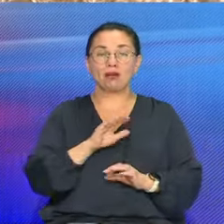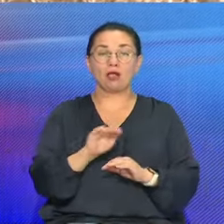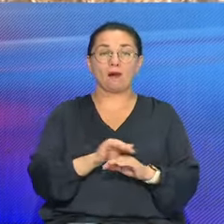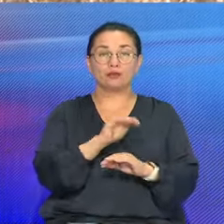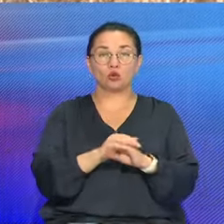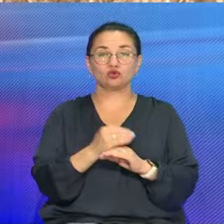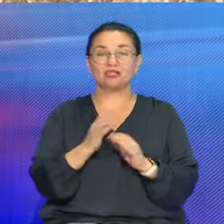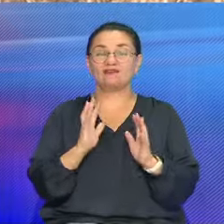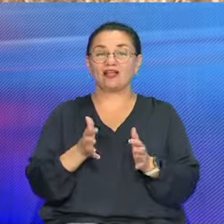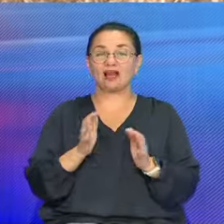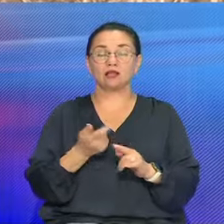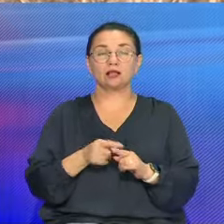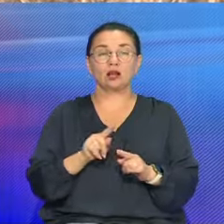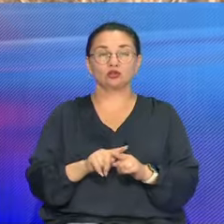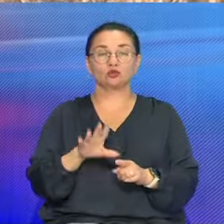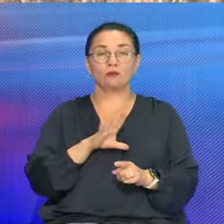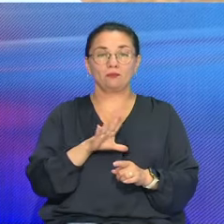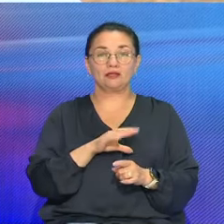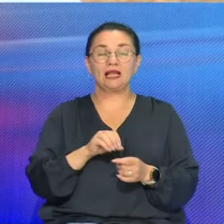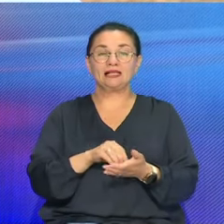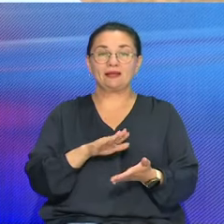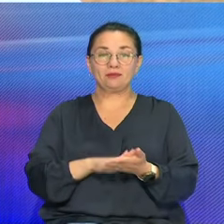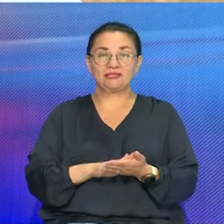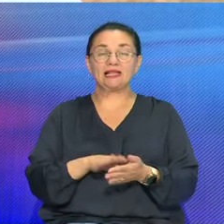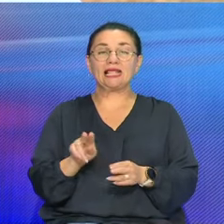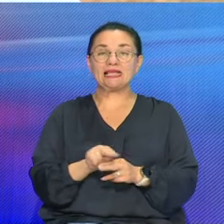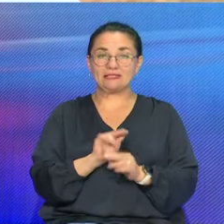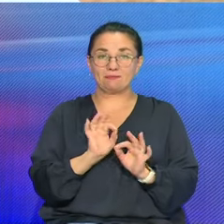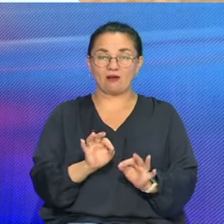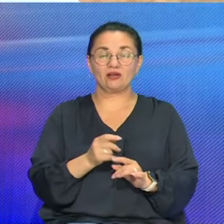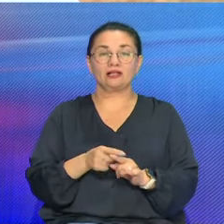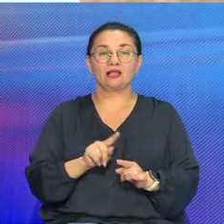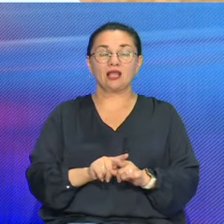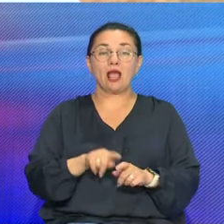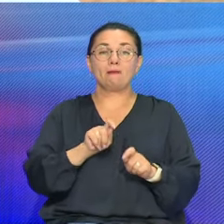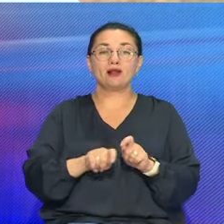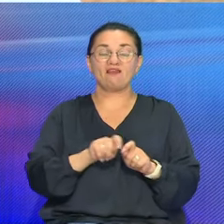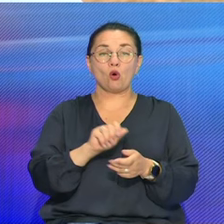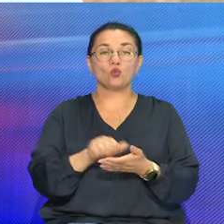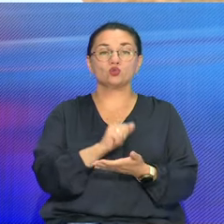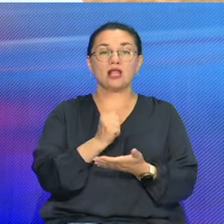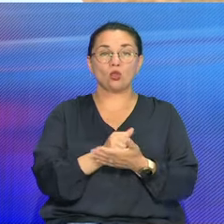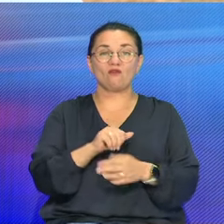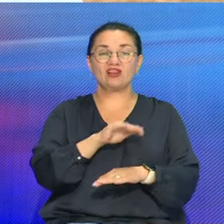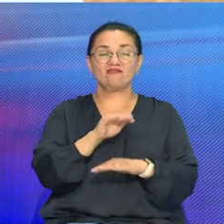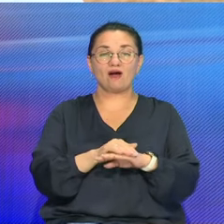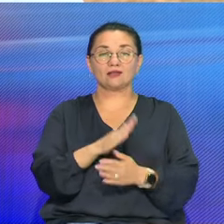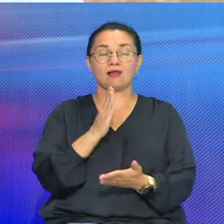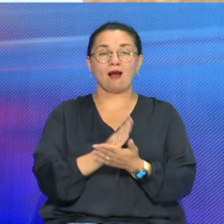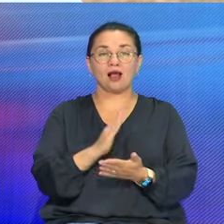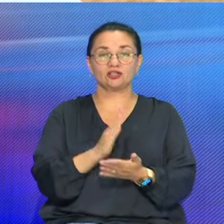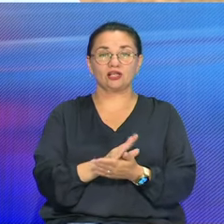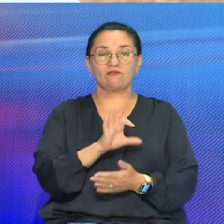по документах лечились справными, засвоены. В минувшем году прокурорской проверкой установлен факт нахождения в